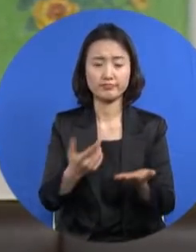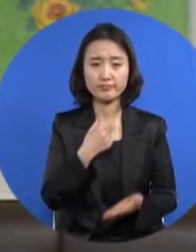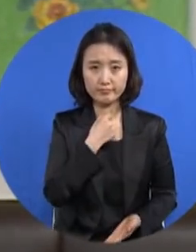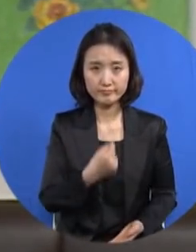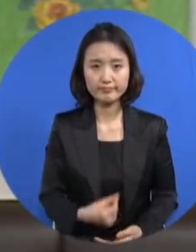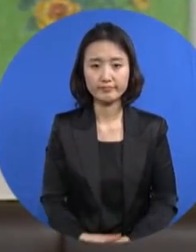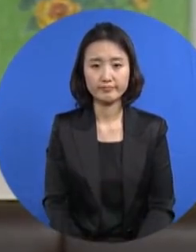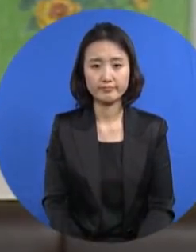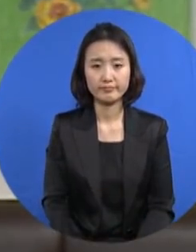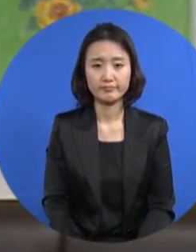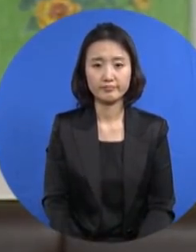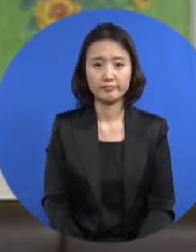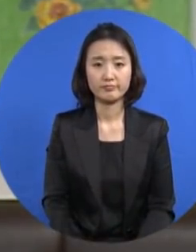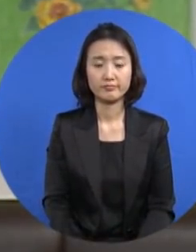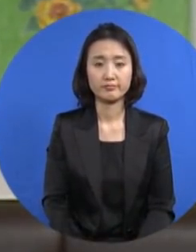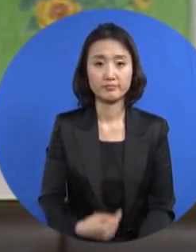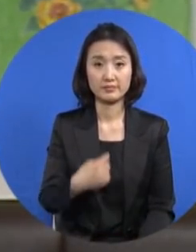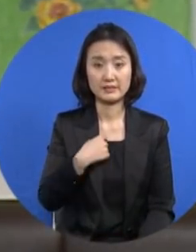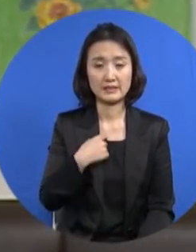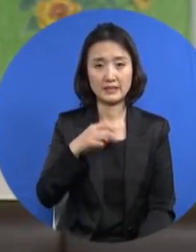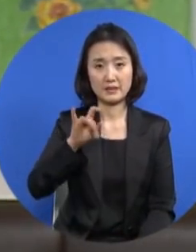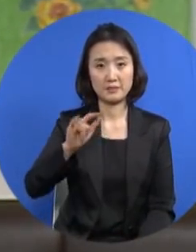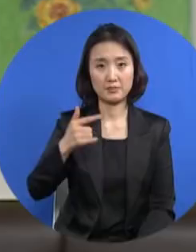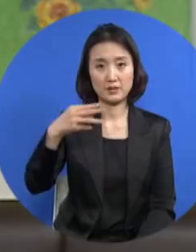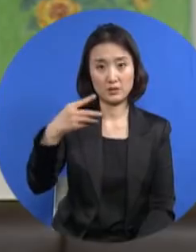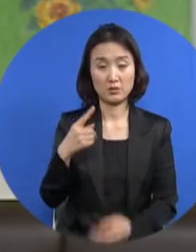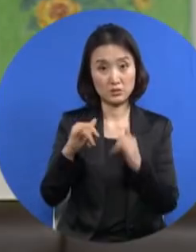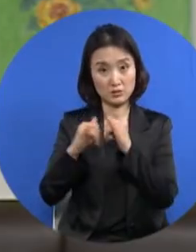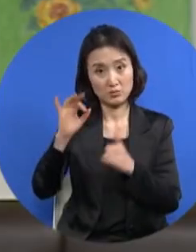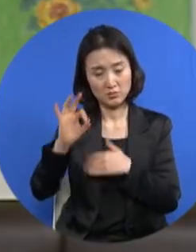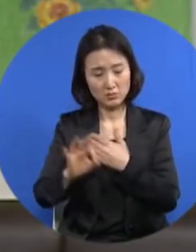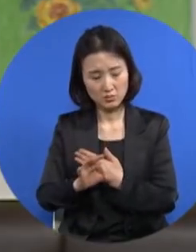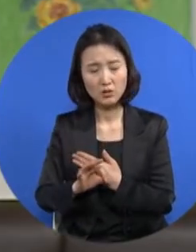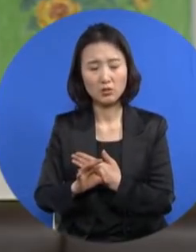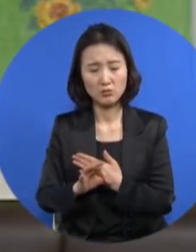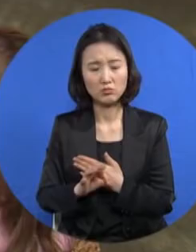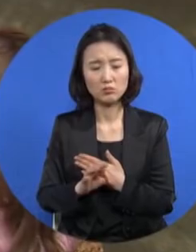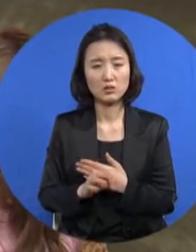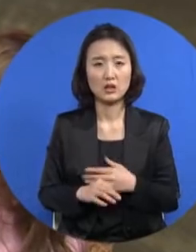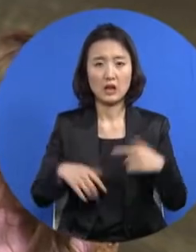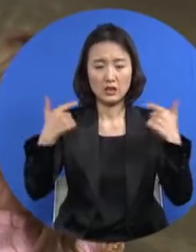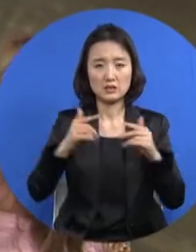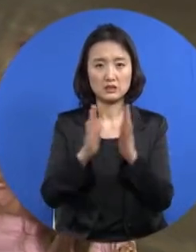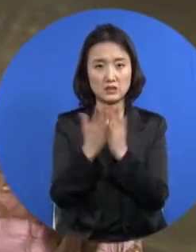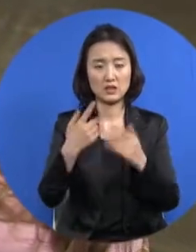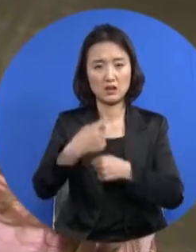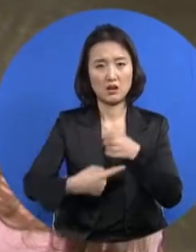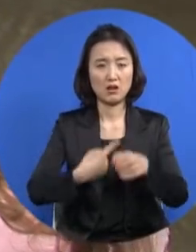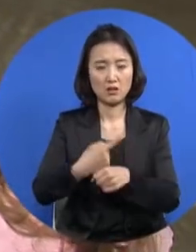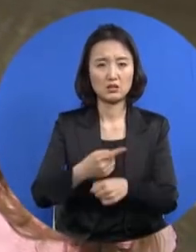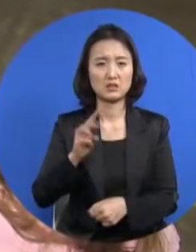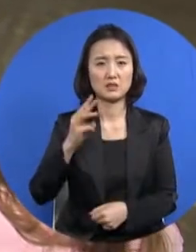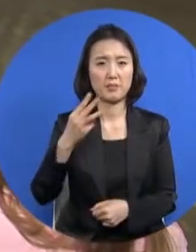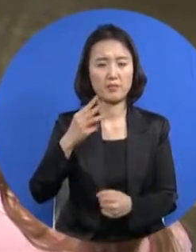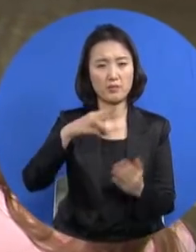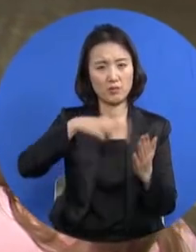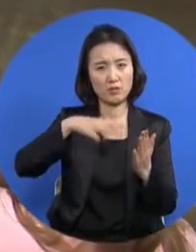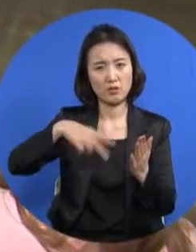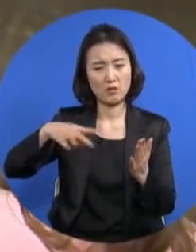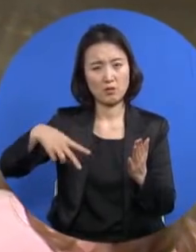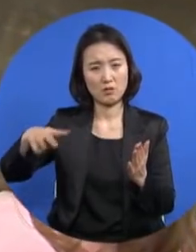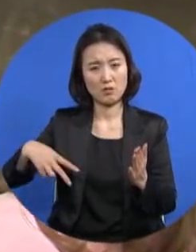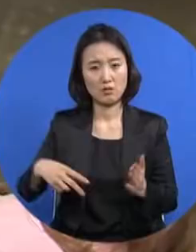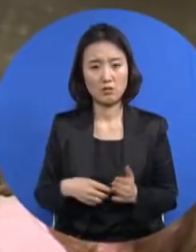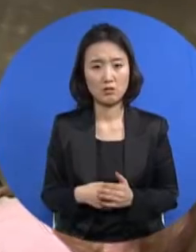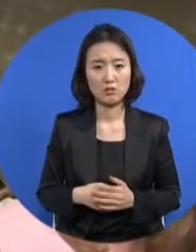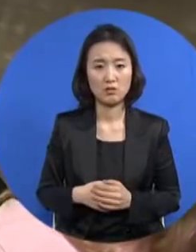그러니까 제 멘트 중에 한 번은요, 책을요, 1년에 300권 정도를 읽어요. 1년에 300권 정도 읽는데요. 하루